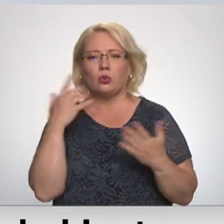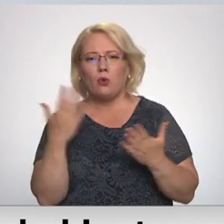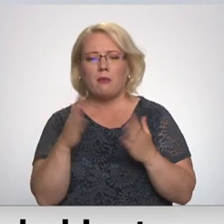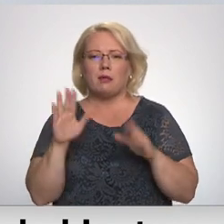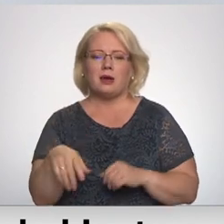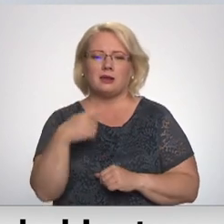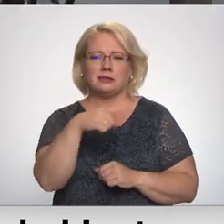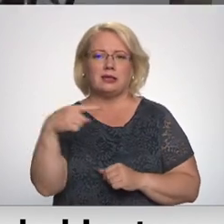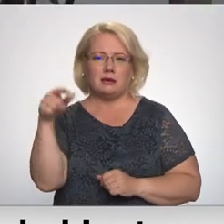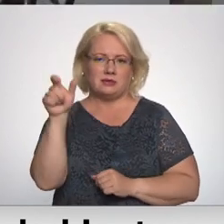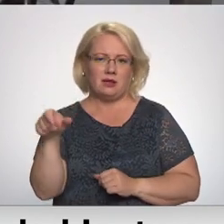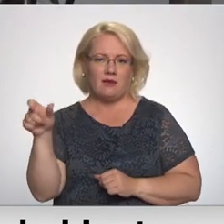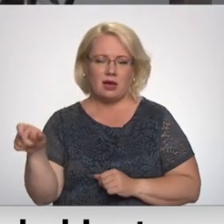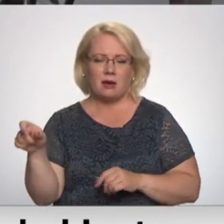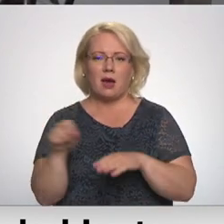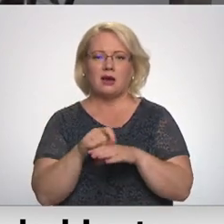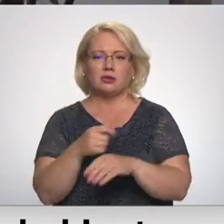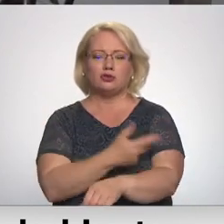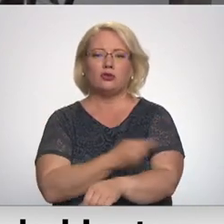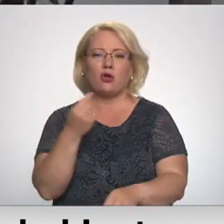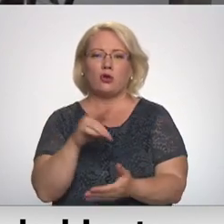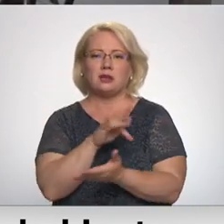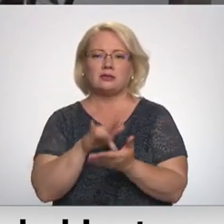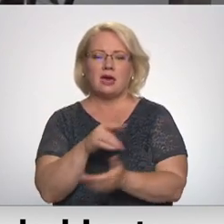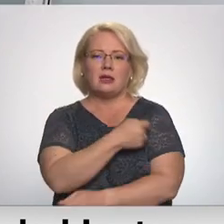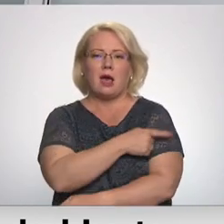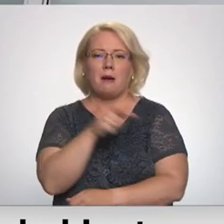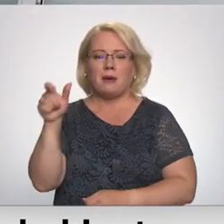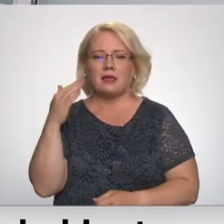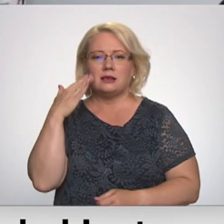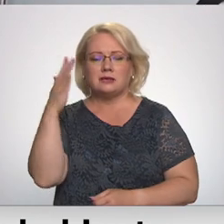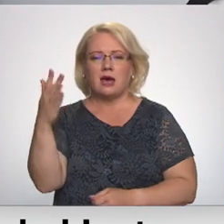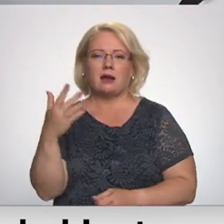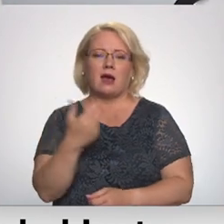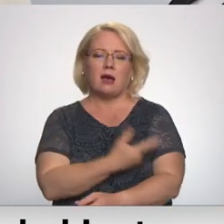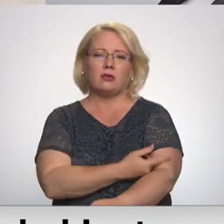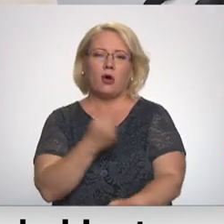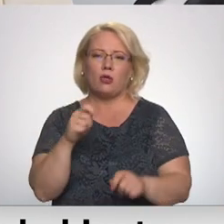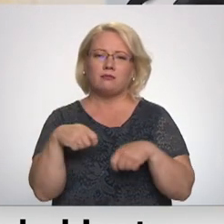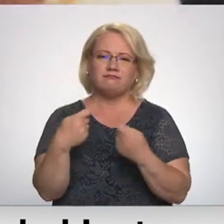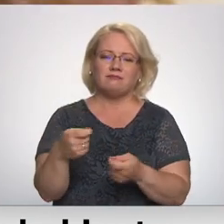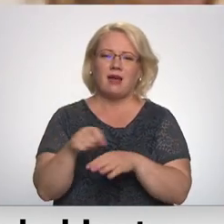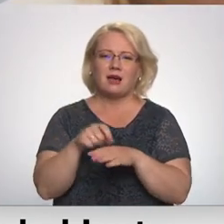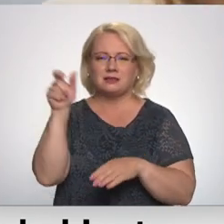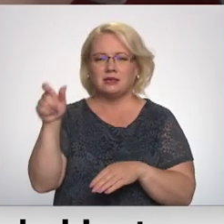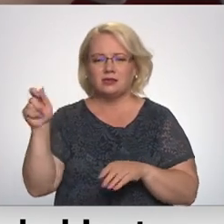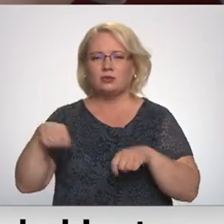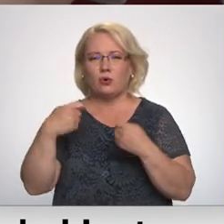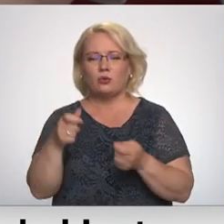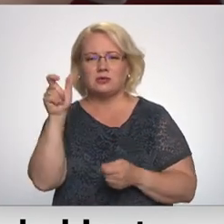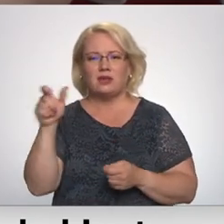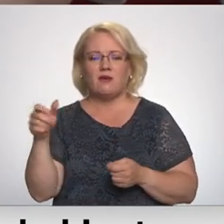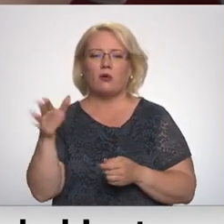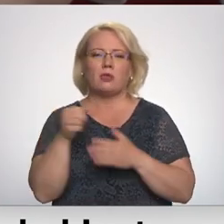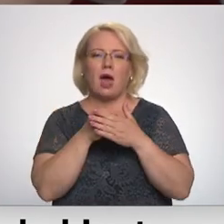citiem līdzcilvēkiem. Asins donoru centra mediķi cer, ka donoru skaits palielināsies un modernās telpas aicinās nepaiet garām un atbalstīt